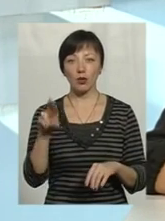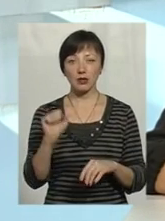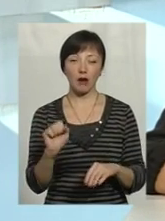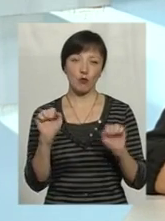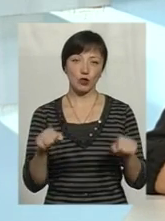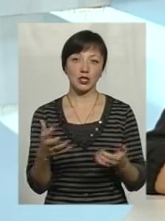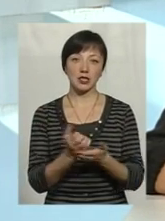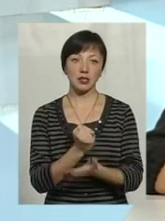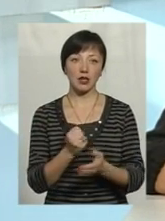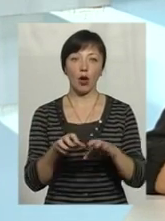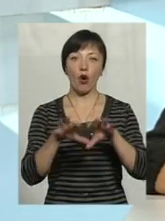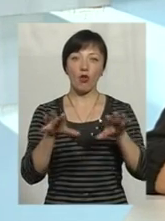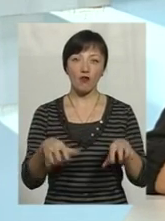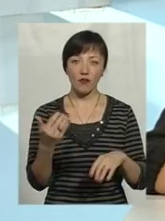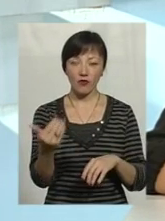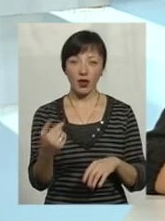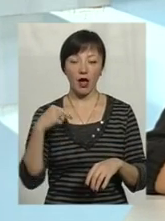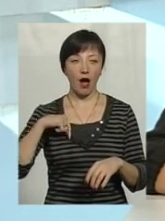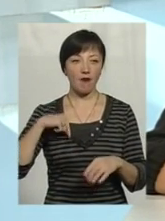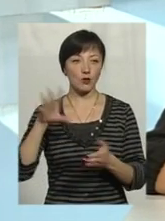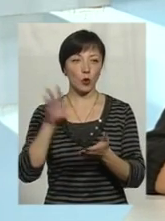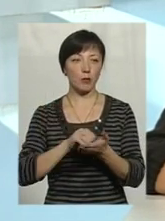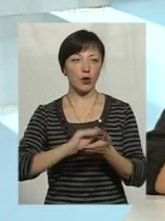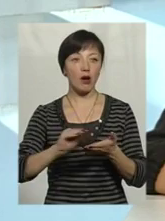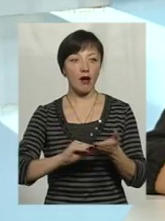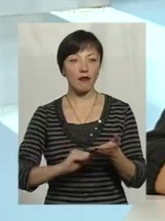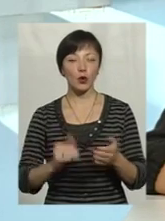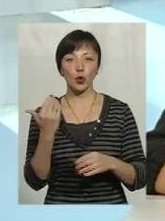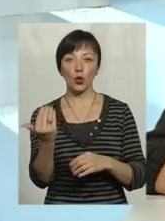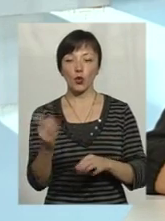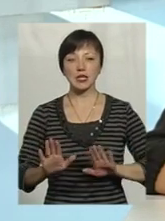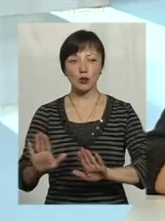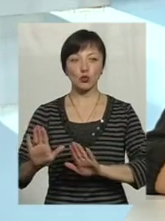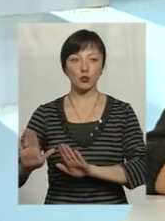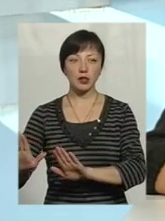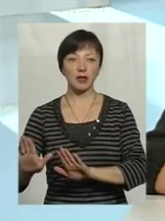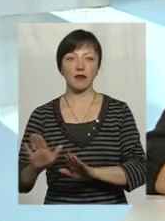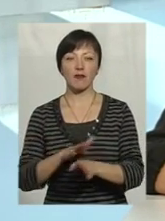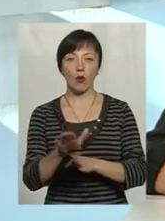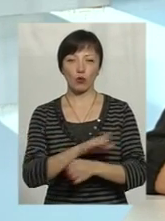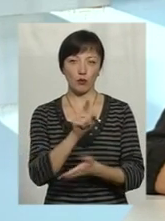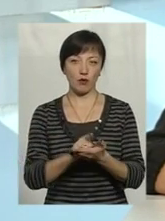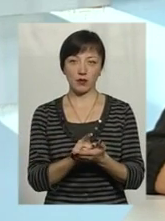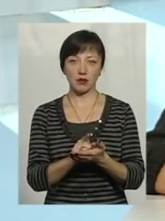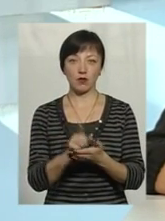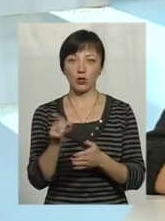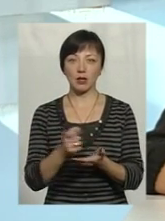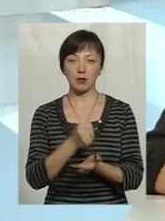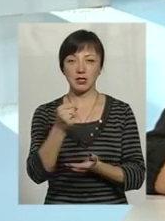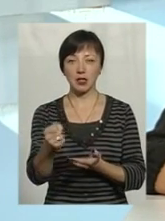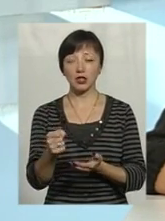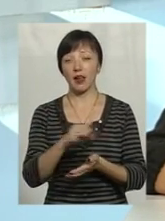тільки голови автобіографію і його заступників, які виконують обов'язки, тому що вони не